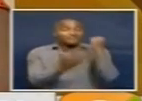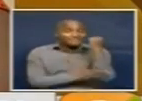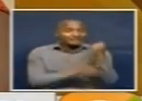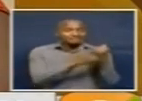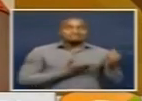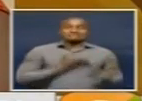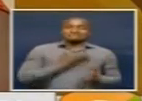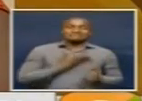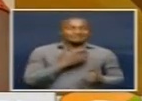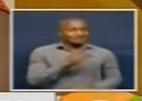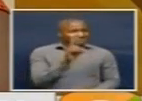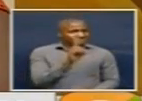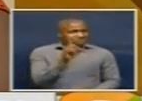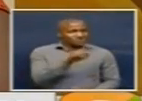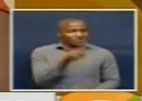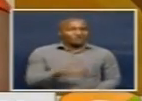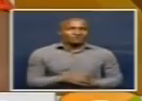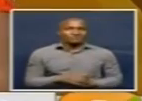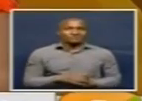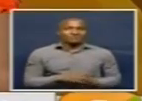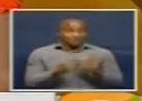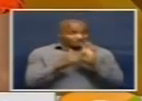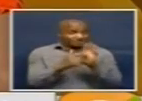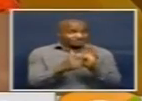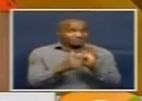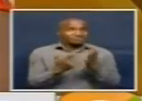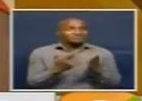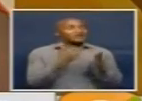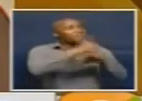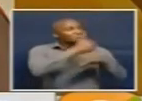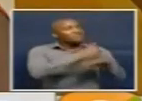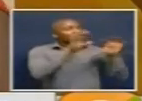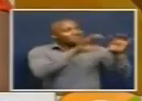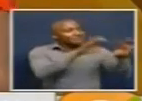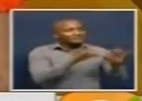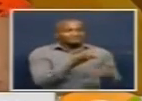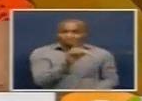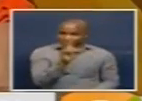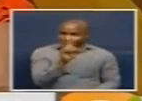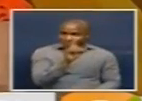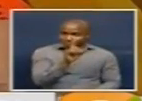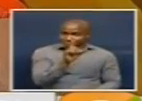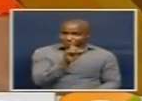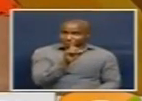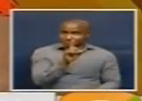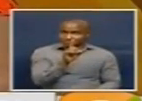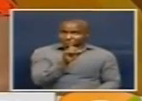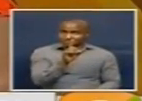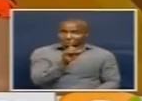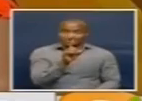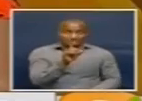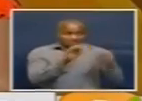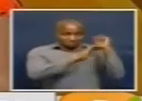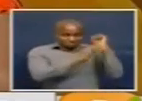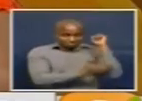unafanya kwa vile wewe ni mume, kwa mfano ukamchukulia kwamba utamtukana utafanya nini. Nasema hivi, katika ule wa muda wa mimba ni miezi